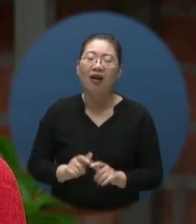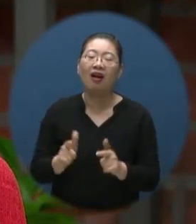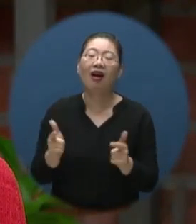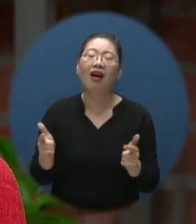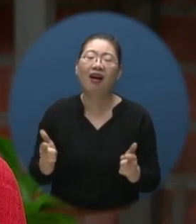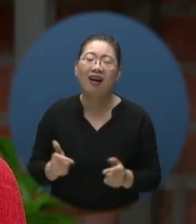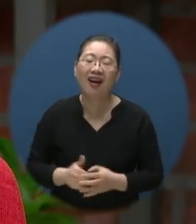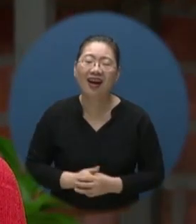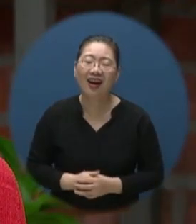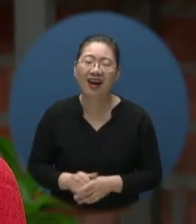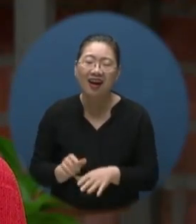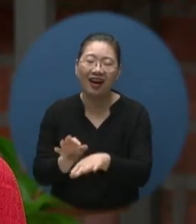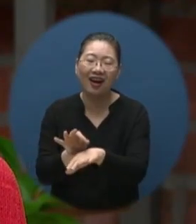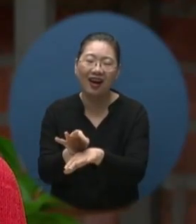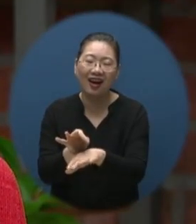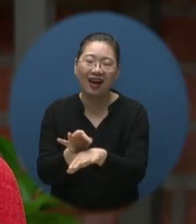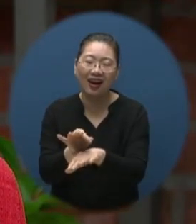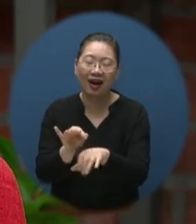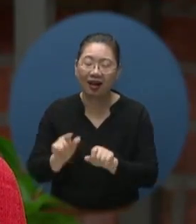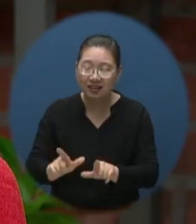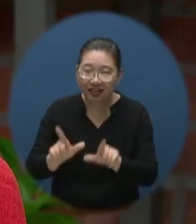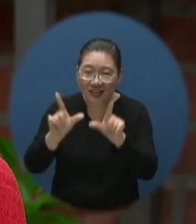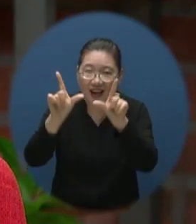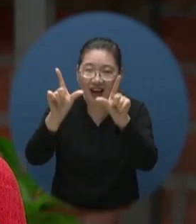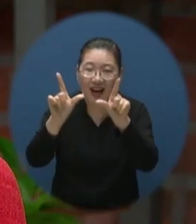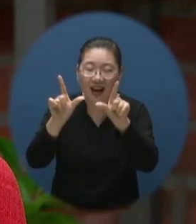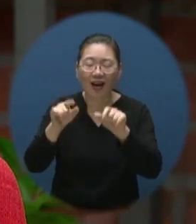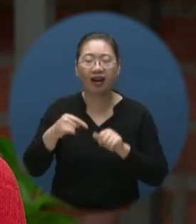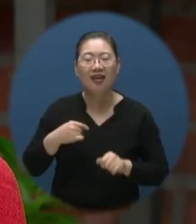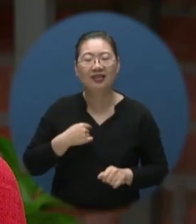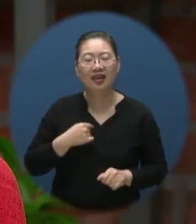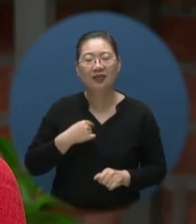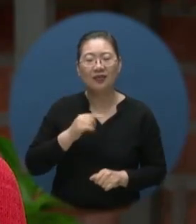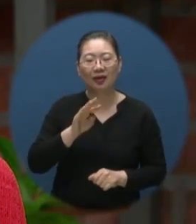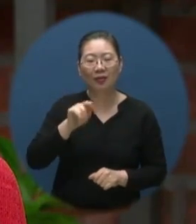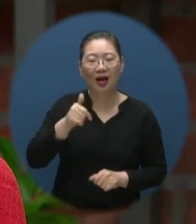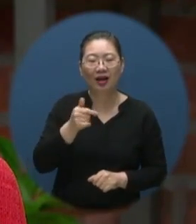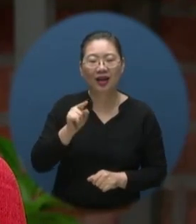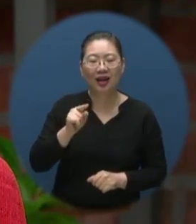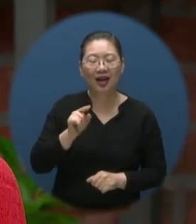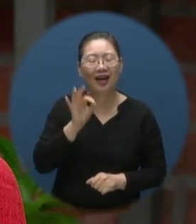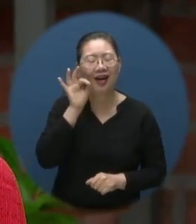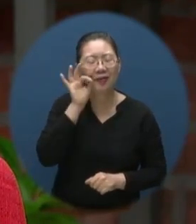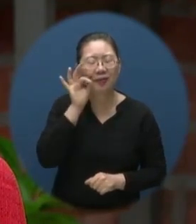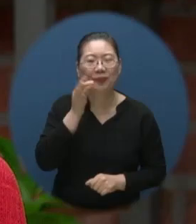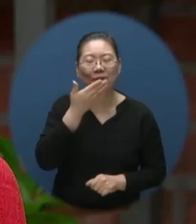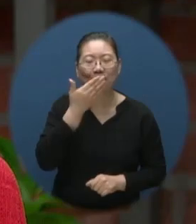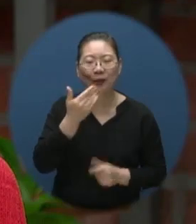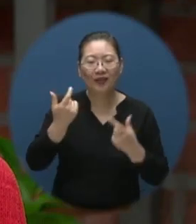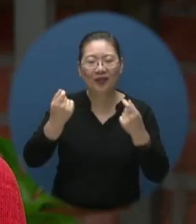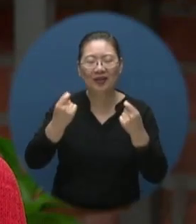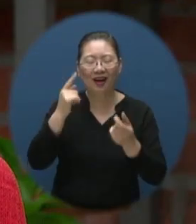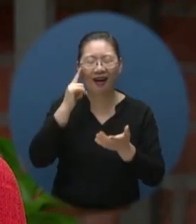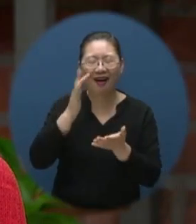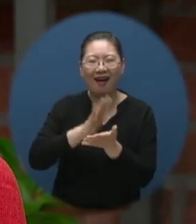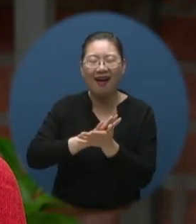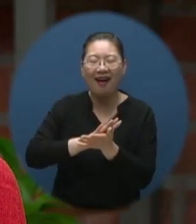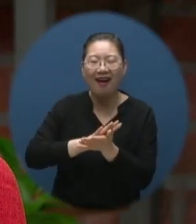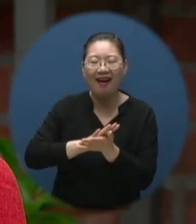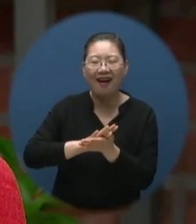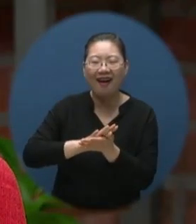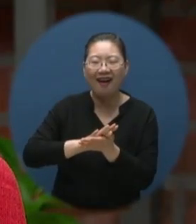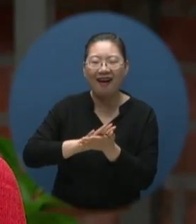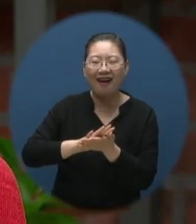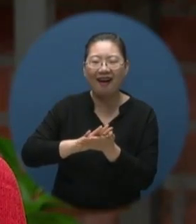아니에요. 침을 꽂아 놓는 그날 자기는 박하사탕을 물고 있는 것처럼